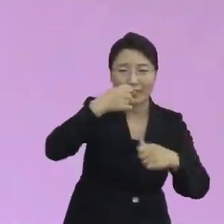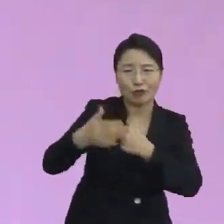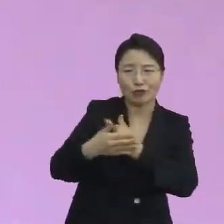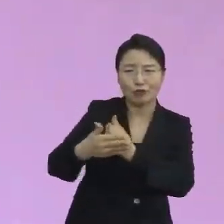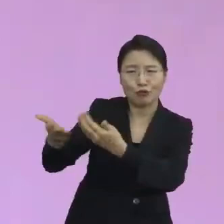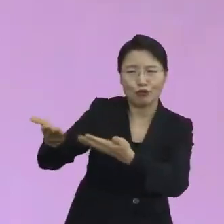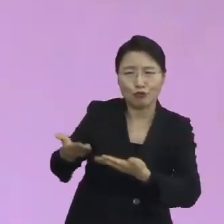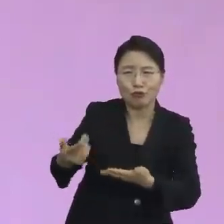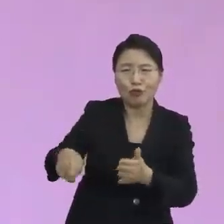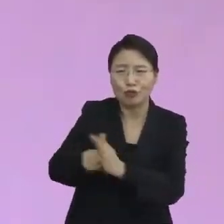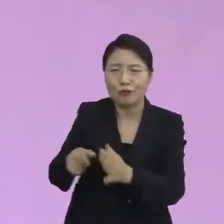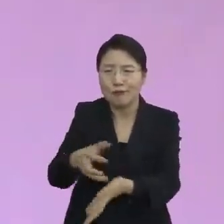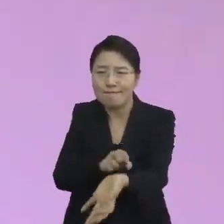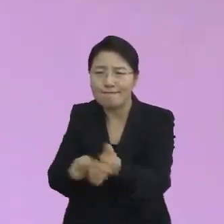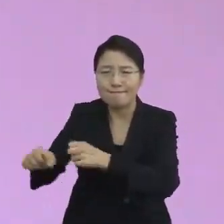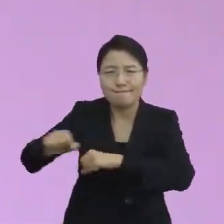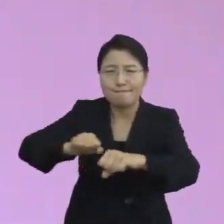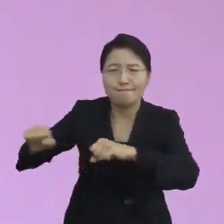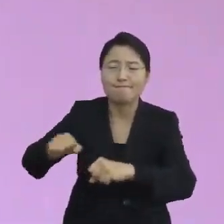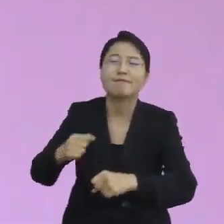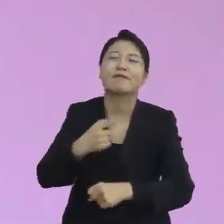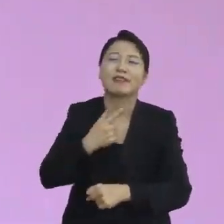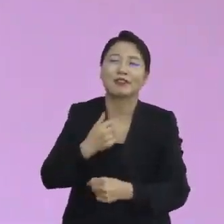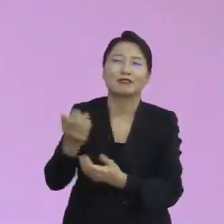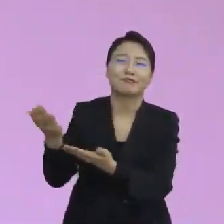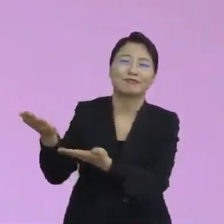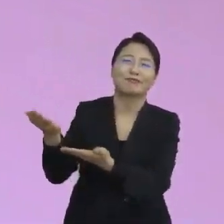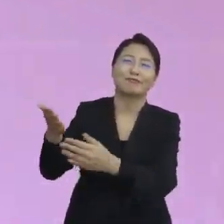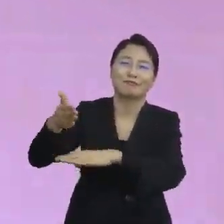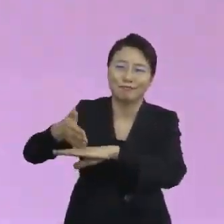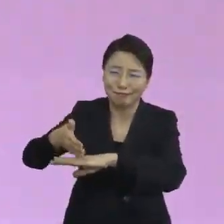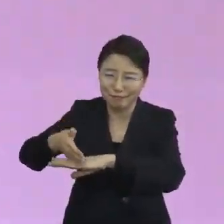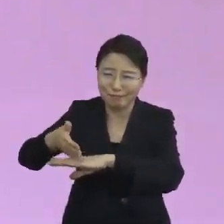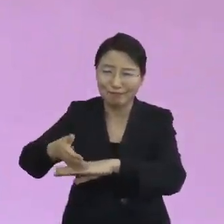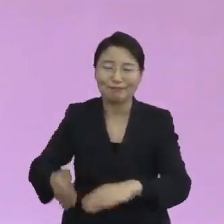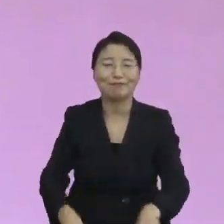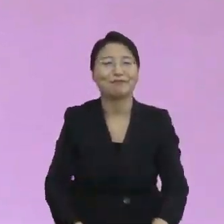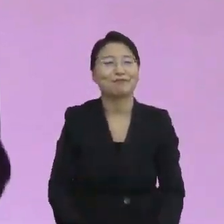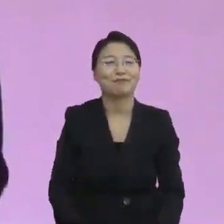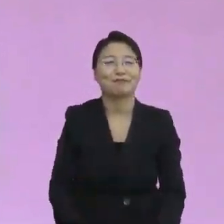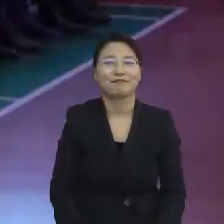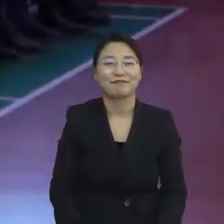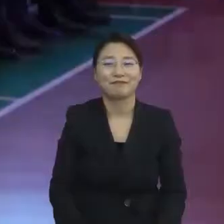위해 헌신적으로 노력해 주셨습니다. 고맙습니다.